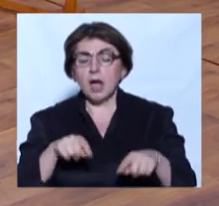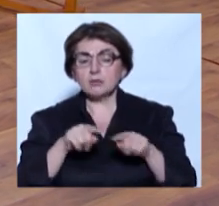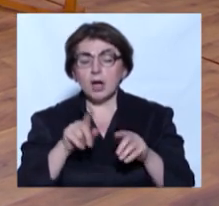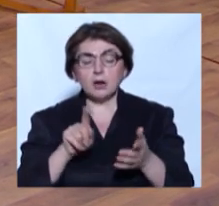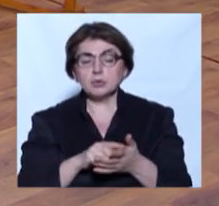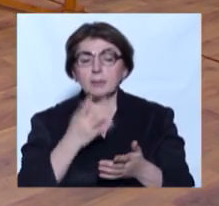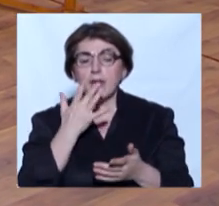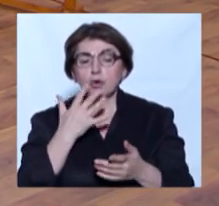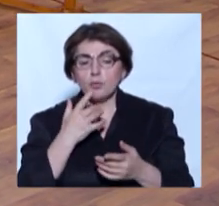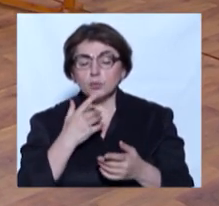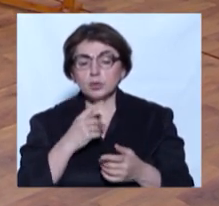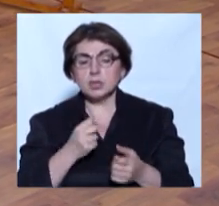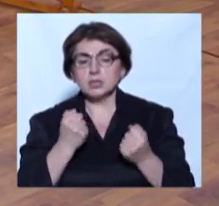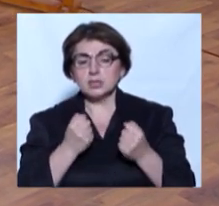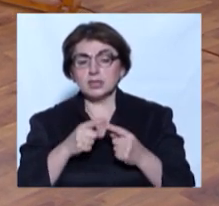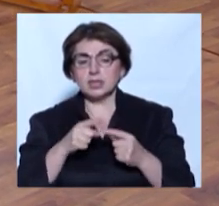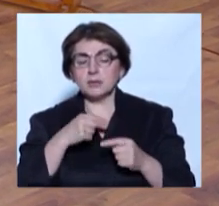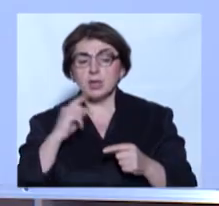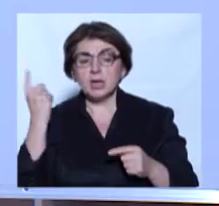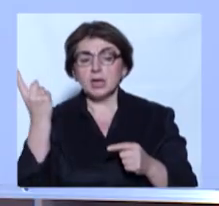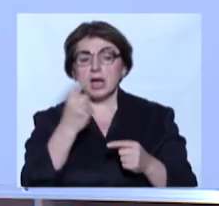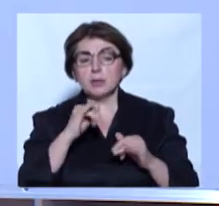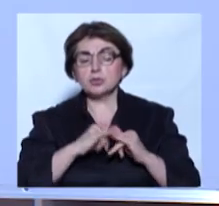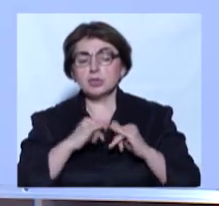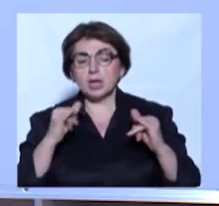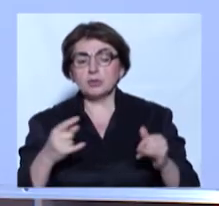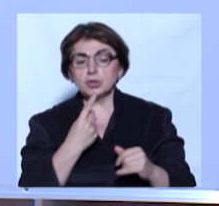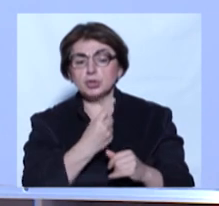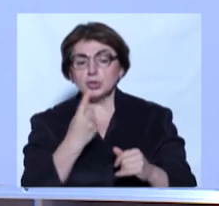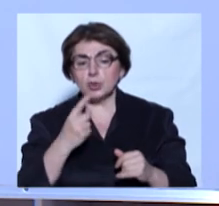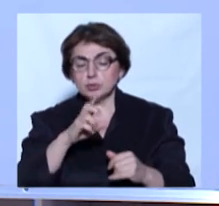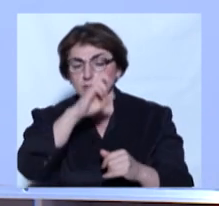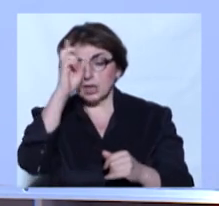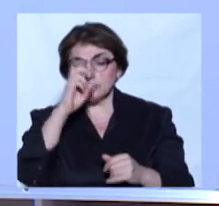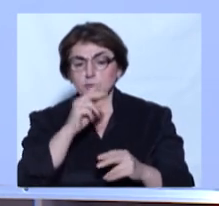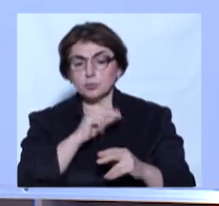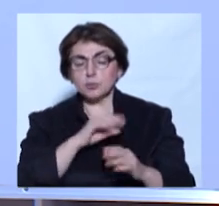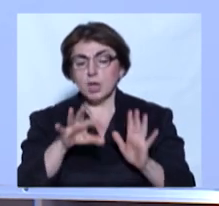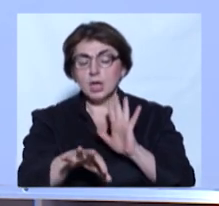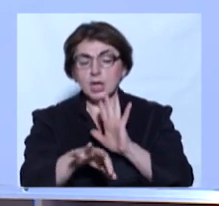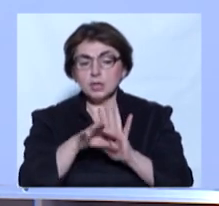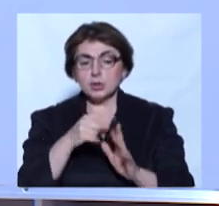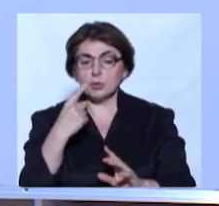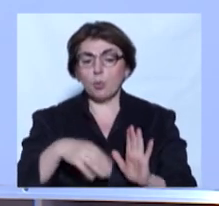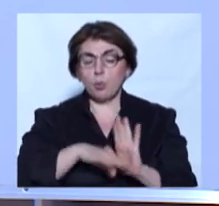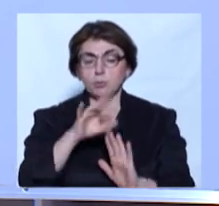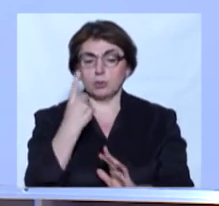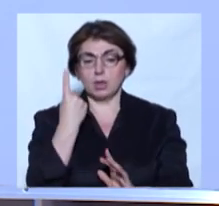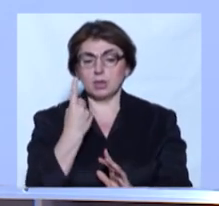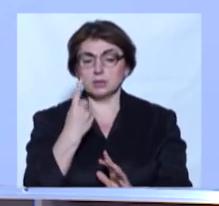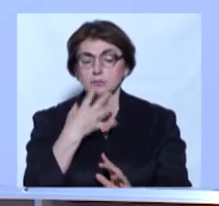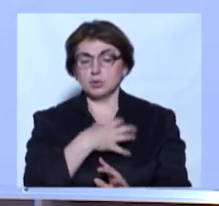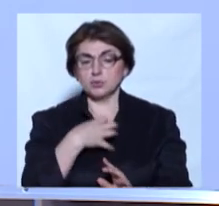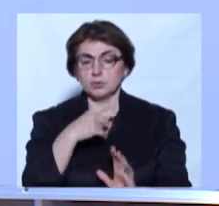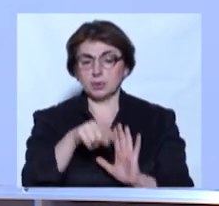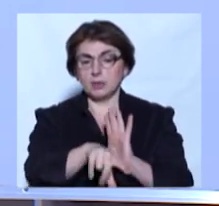სტრატეგია, გარემოსგრადი განვითარების ეროვნული სტრატეგია, რომელსაც თვითონ ქვეყნის ანა შეიმუშავებს, ირჩევს პრიორიტეტულ სფეროებს და ამ